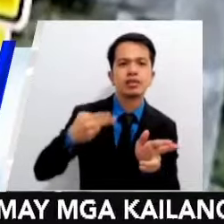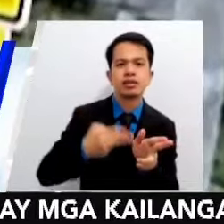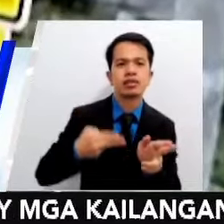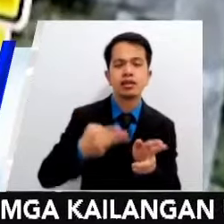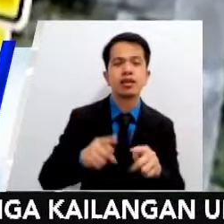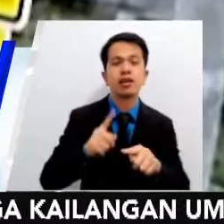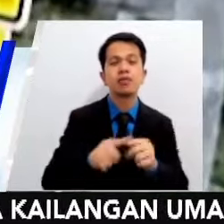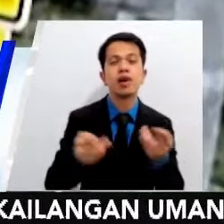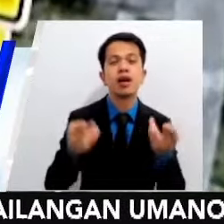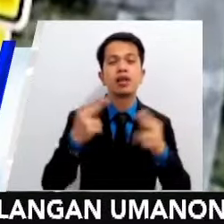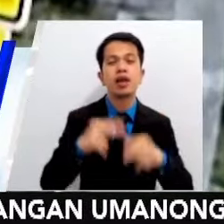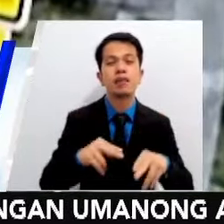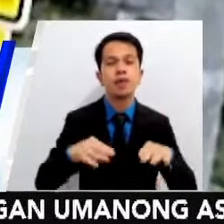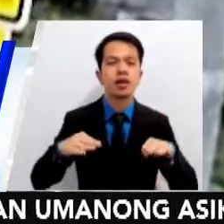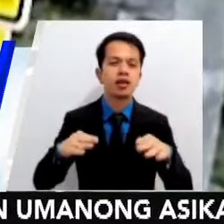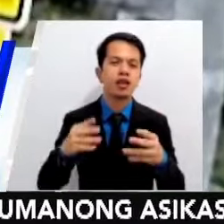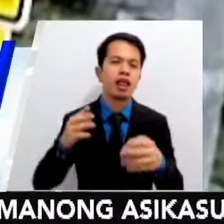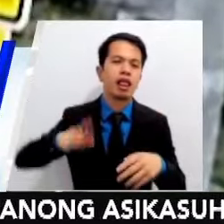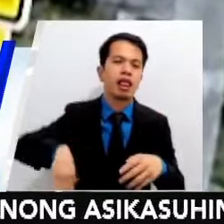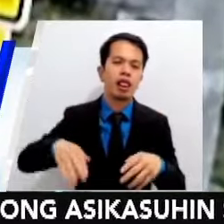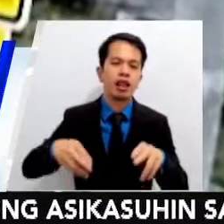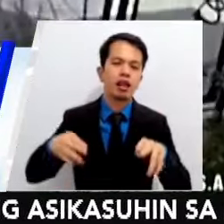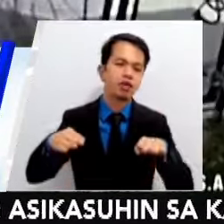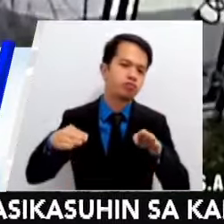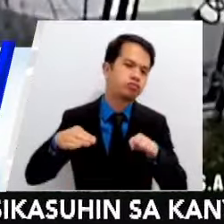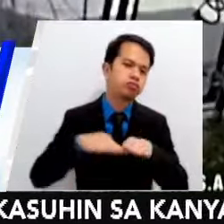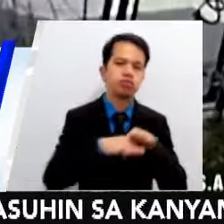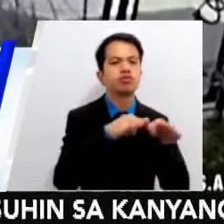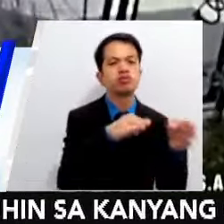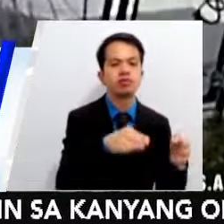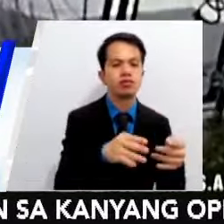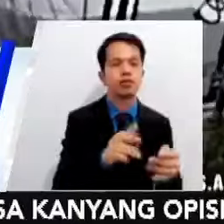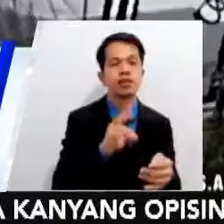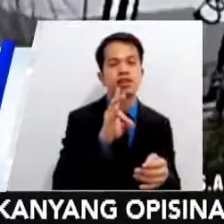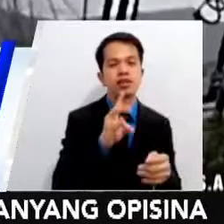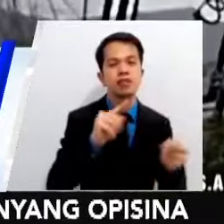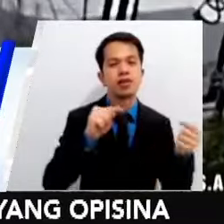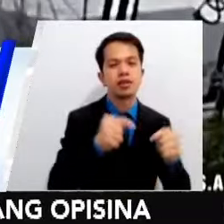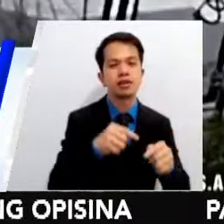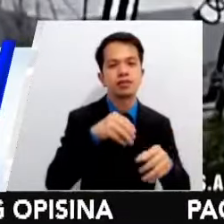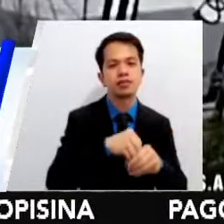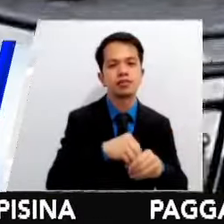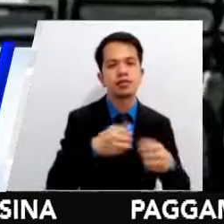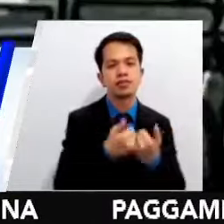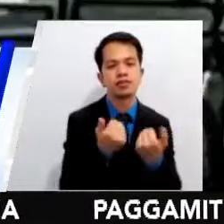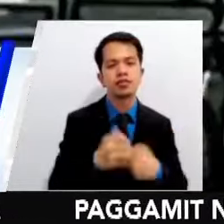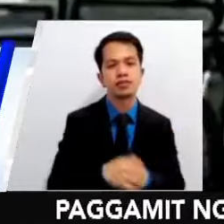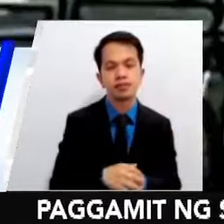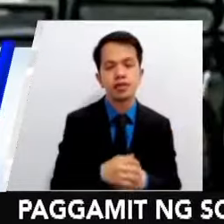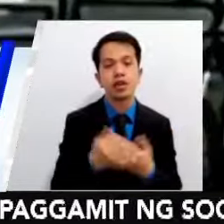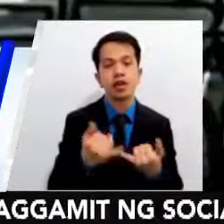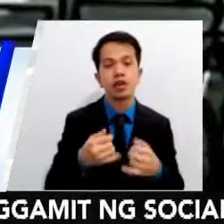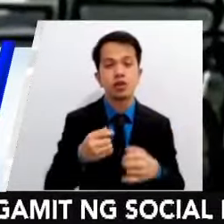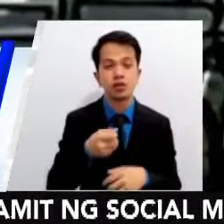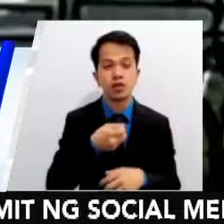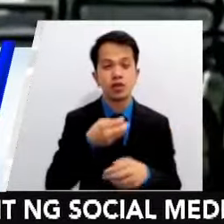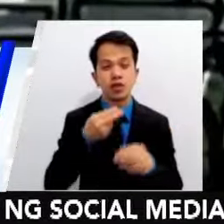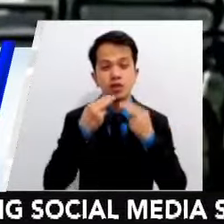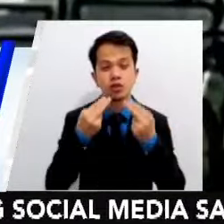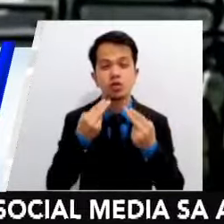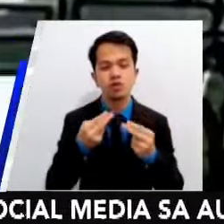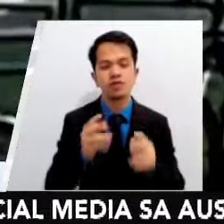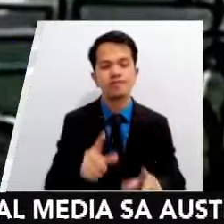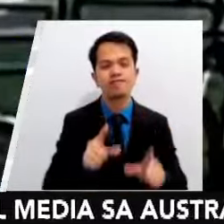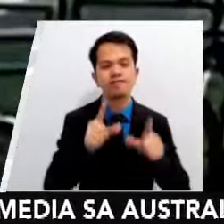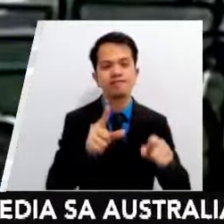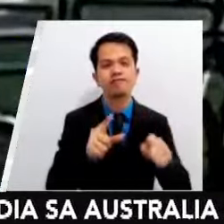ng truck. Ito ang sugatan sa insidente. Sa ulat ng local media, sinampahan ng reklamo ang truck driver.